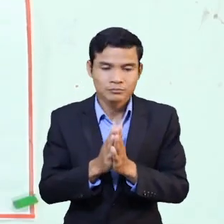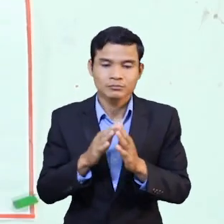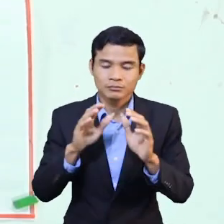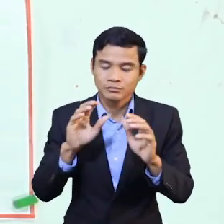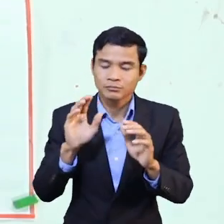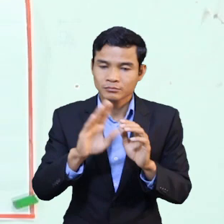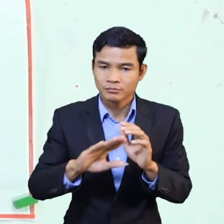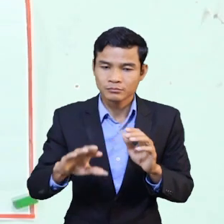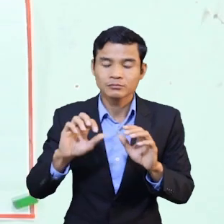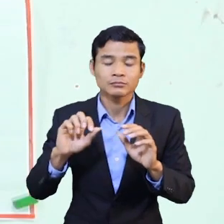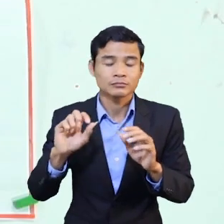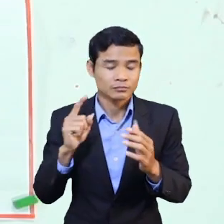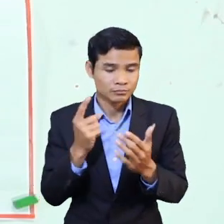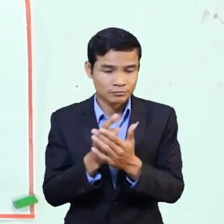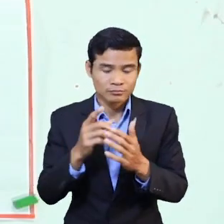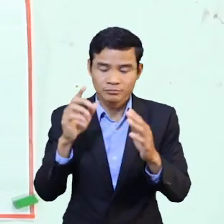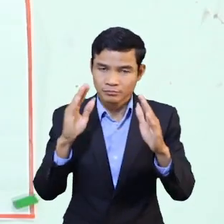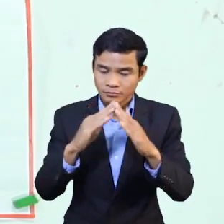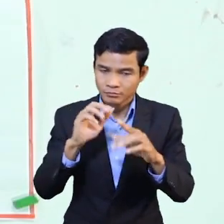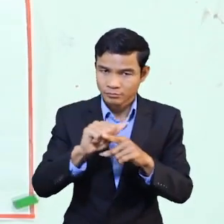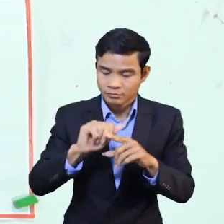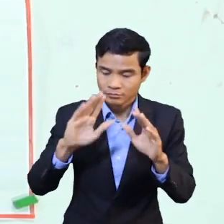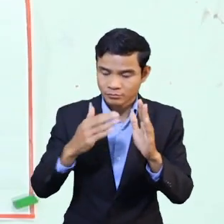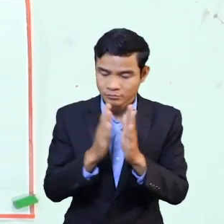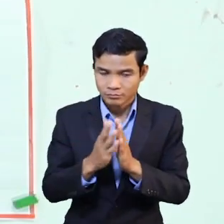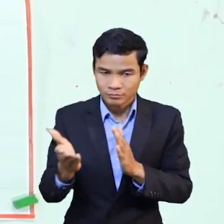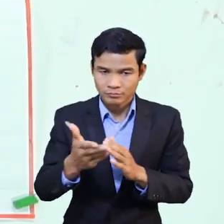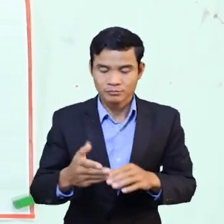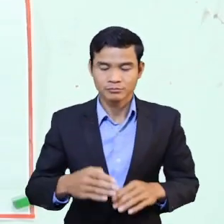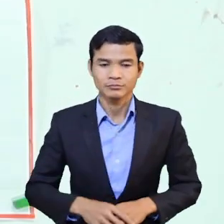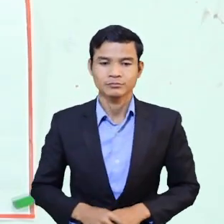thôi cái cặp tè chà ở con tràn